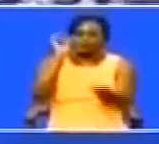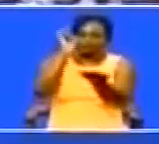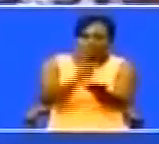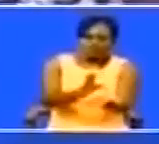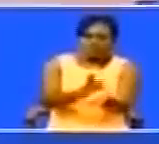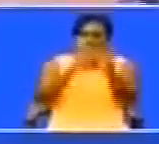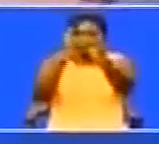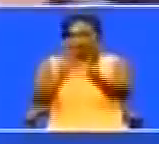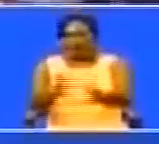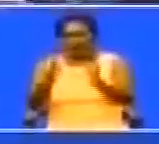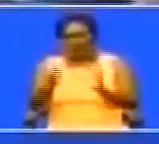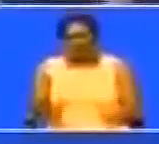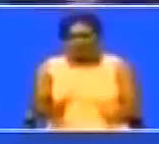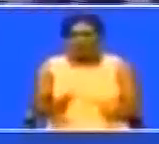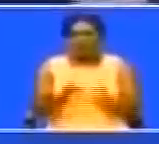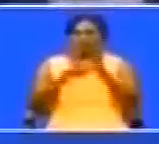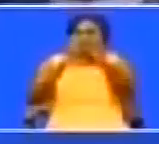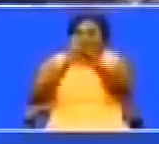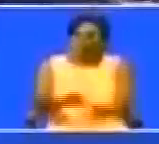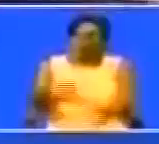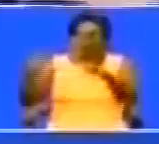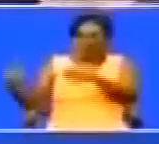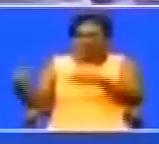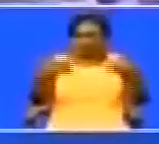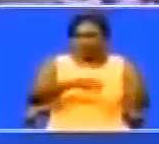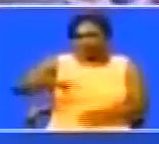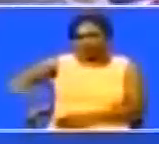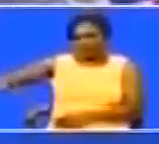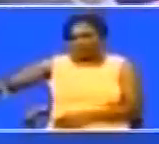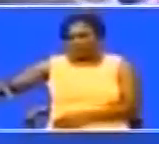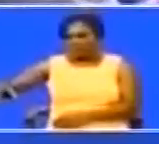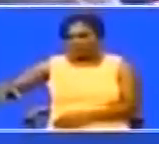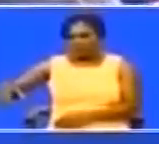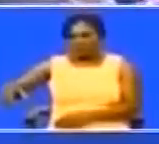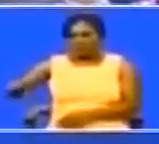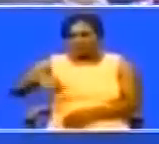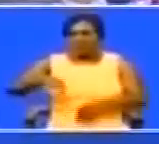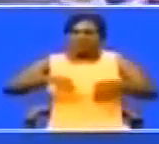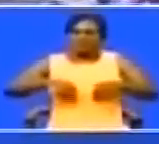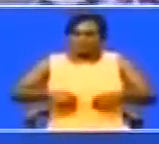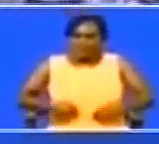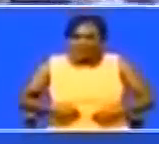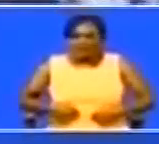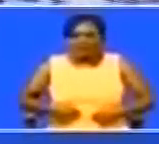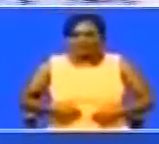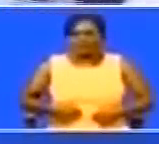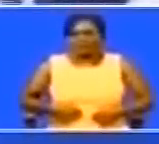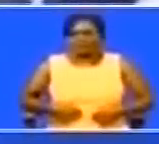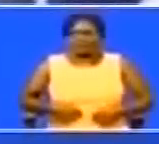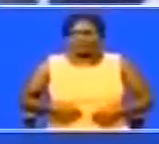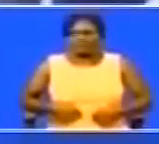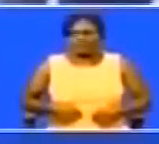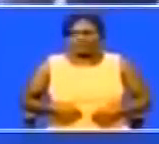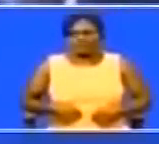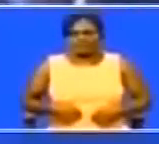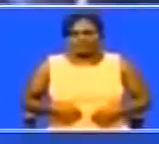kaunti hiyo kwa kuripoti mvutano baina ya viongozi hao wa kaunti. We are totally tired and we don't hear you guys.